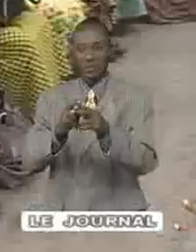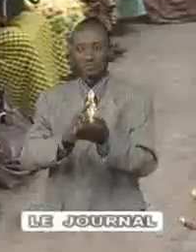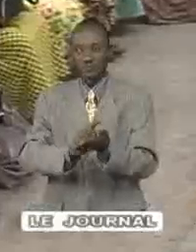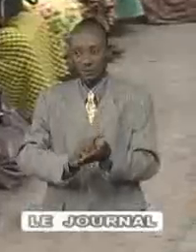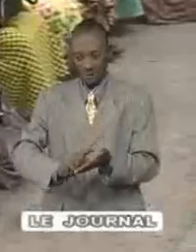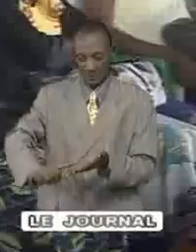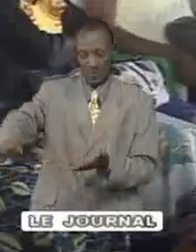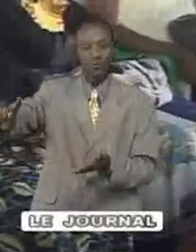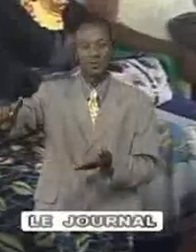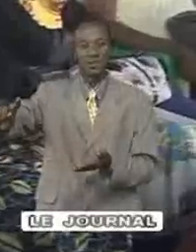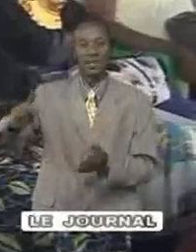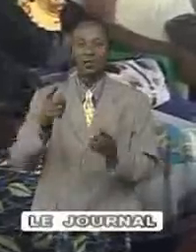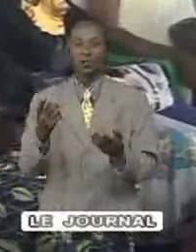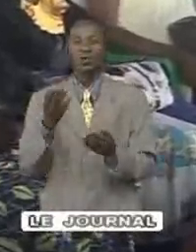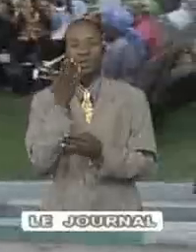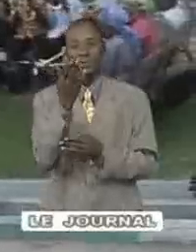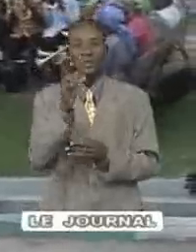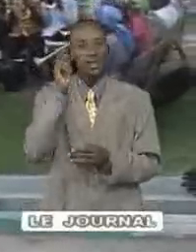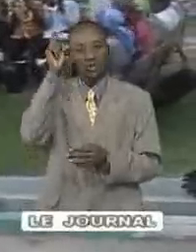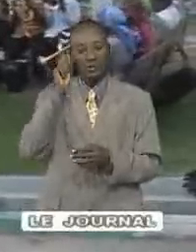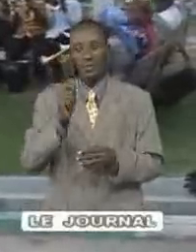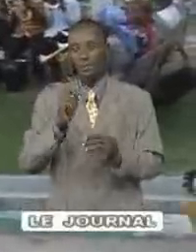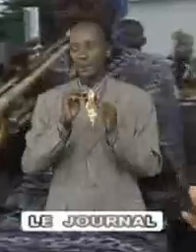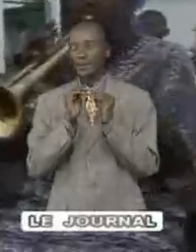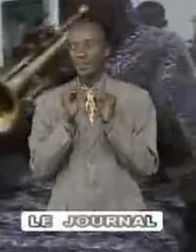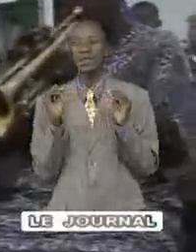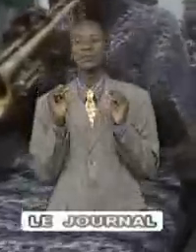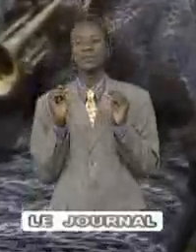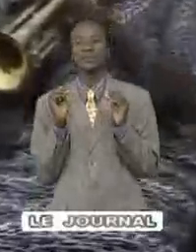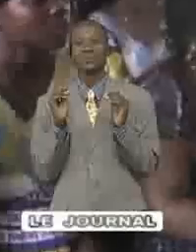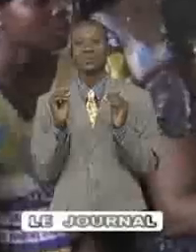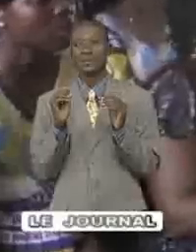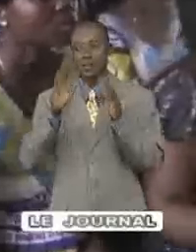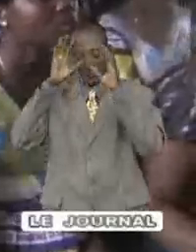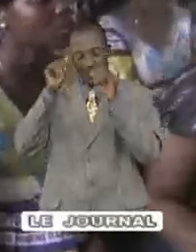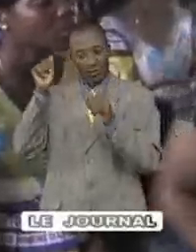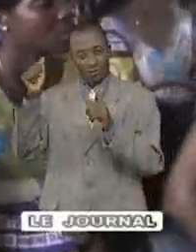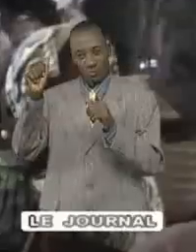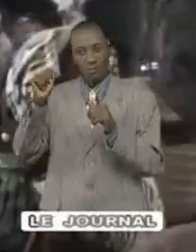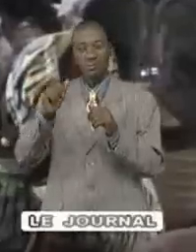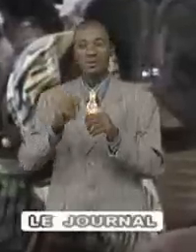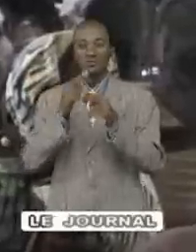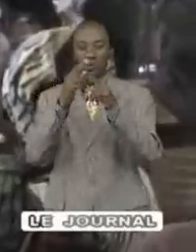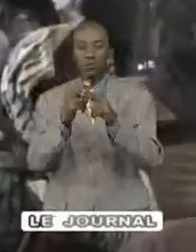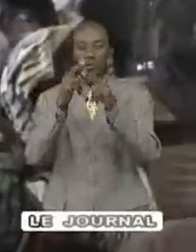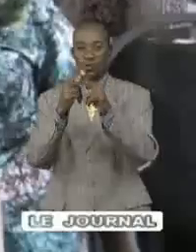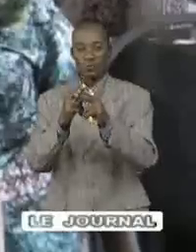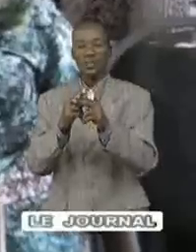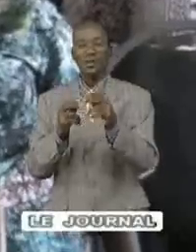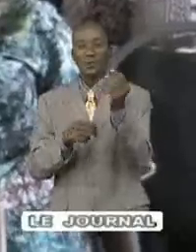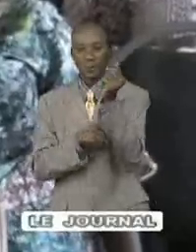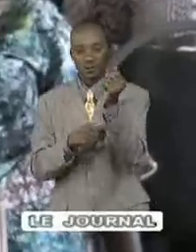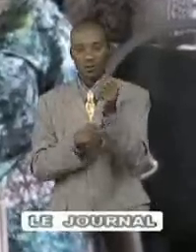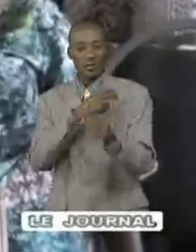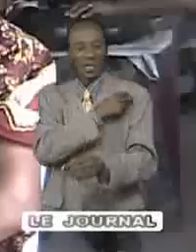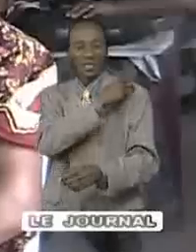femmes. Dans son message à la nation, la ministre du Genre, de la Famille et de l'Enfant a remercié le chef de l'État pour son implication dans la promotion des